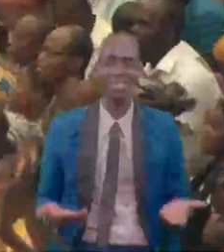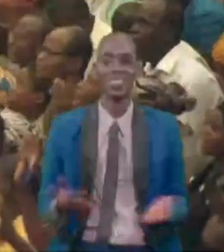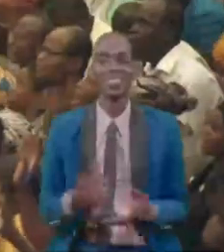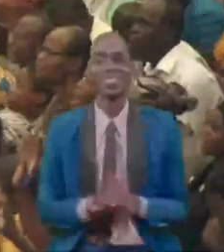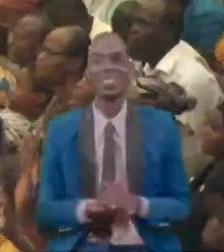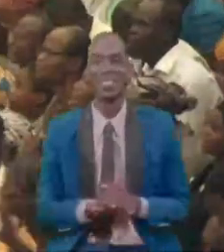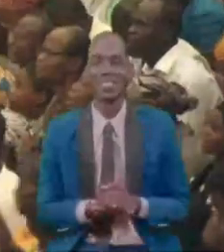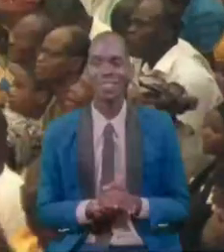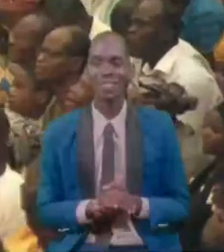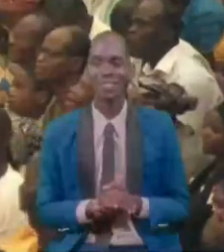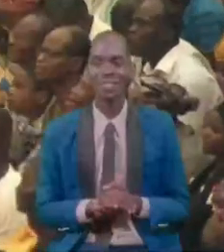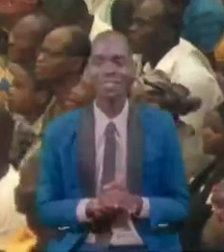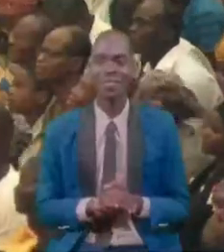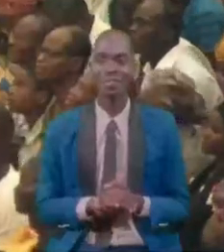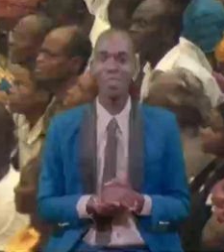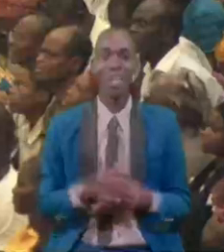donner?